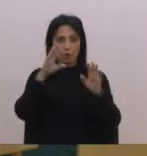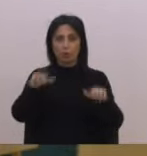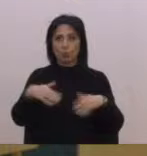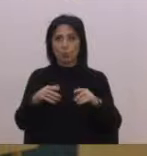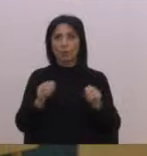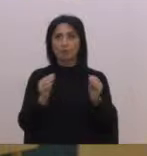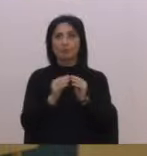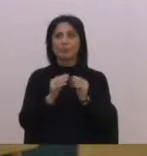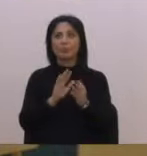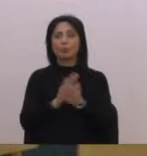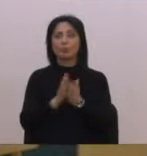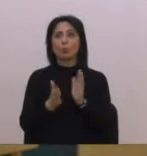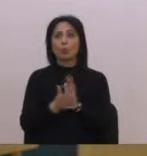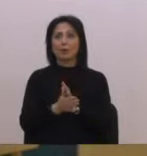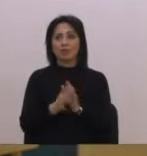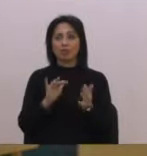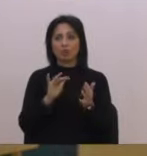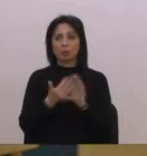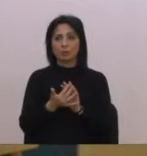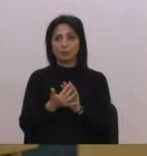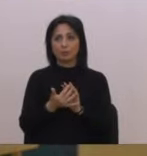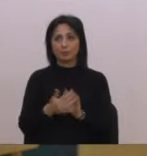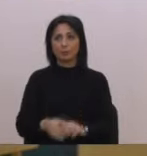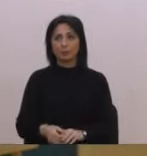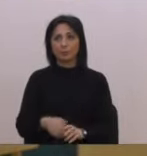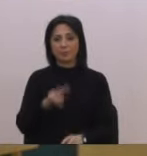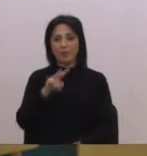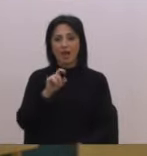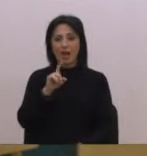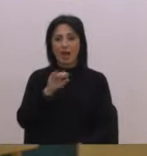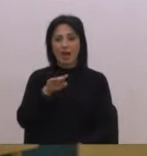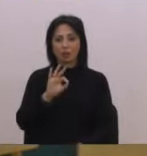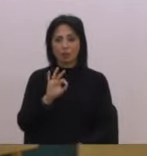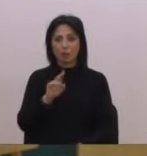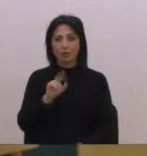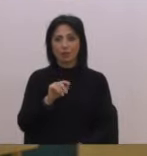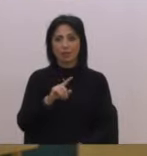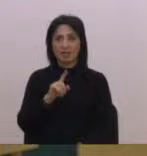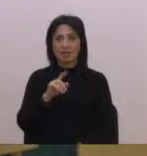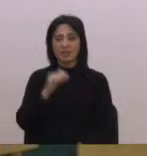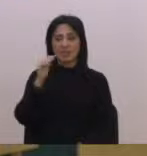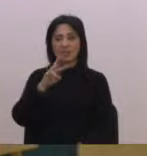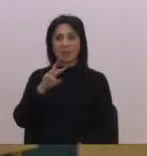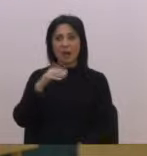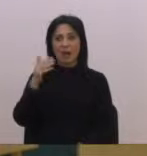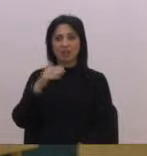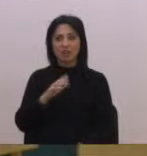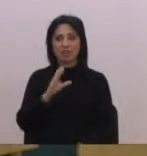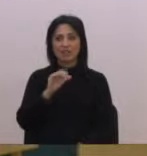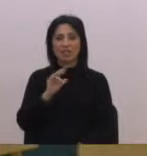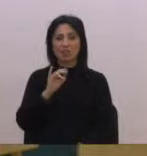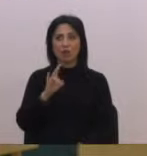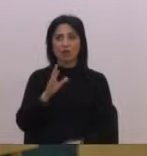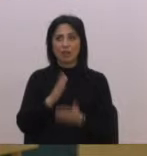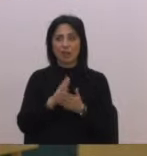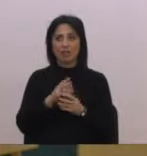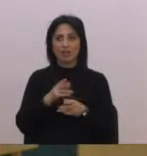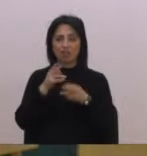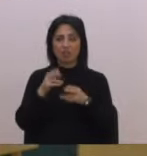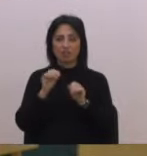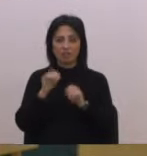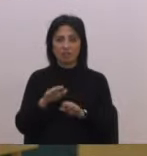იყო. იგივე მდგომარეობაა სოფელ ლახატოსა და zenam harci, s-a dat scol sezonurat, areș ceasul și